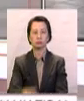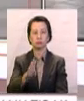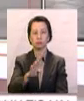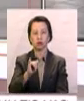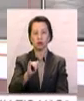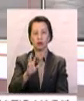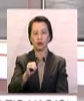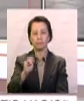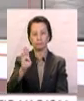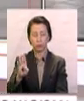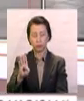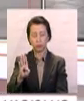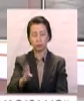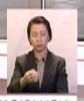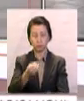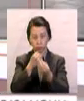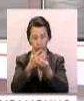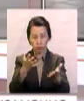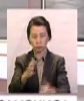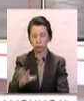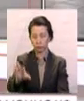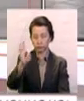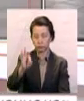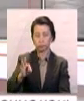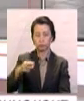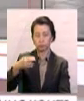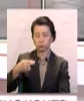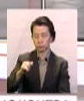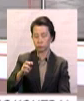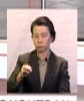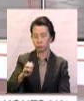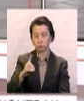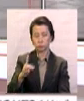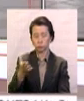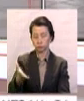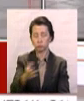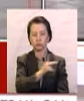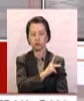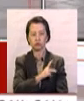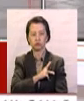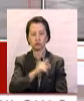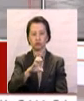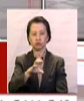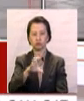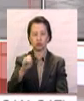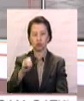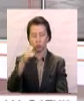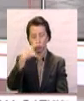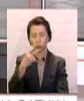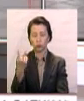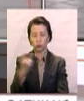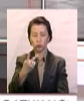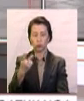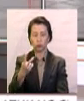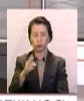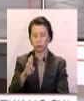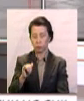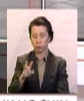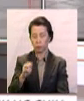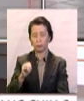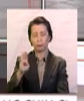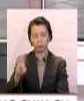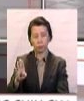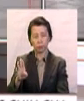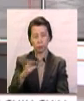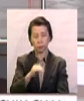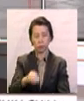Bimb Holdings Berhad mengumumkan pelantikan Mohamed Muazzam Mohamed sebagai Ketua Pegawai Eksekutif bagi kedua-dua Bimb Holdings